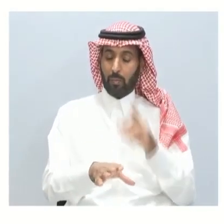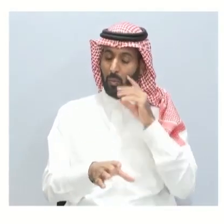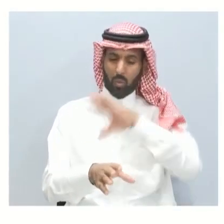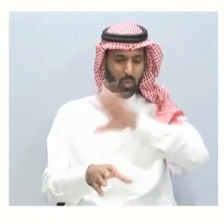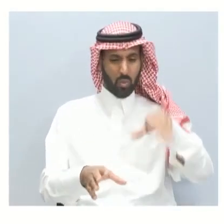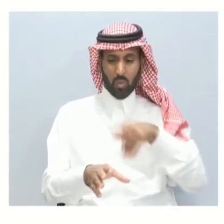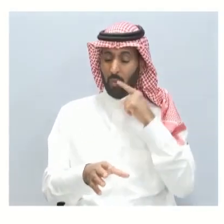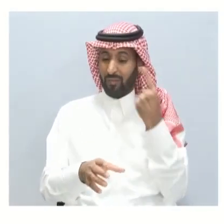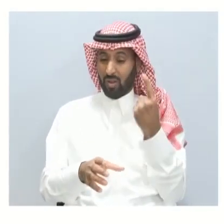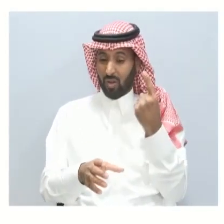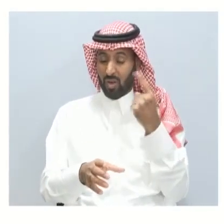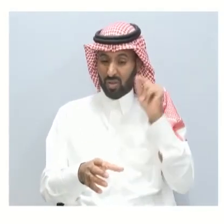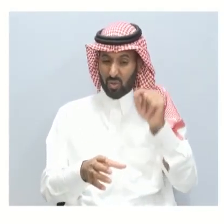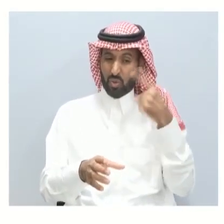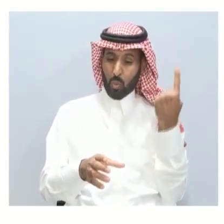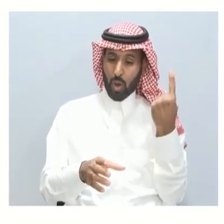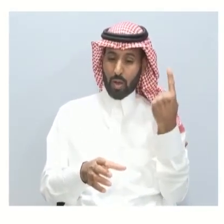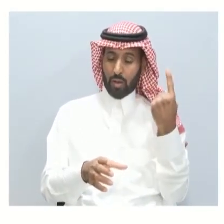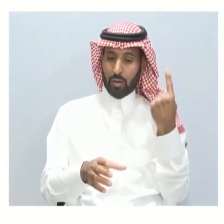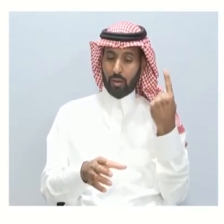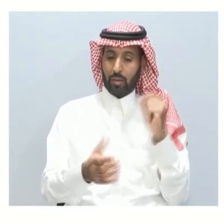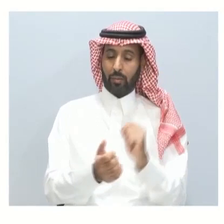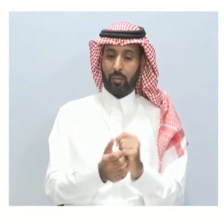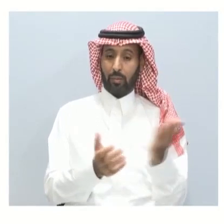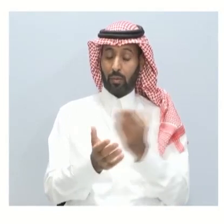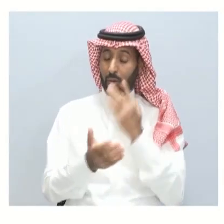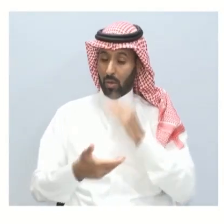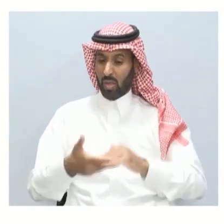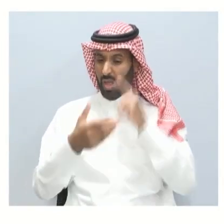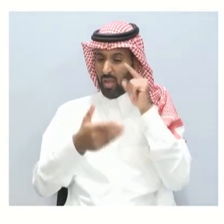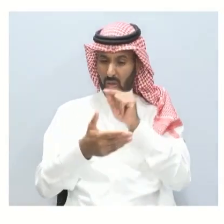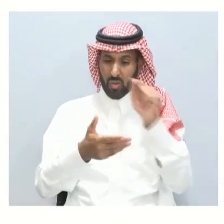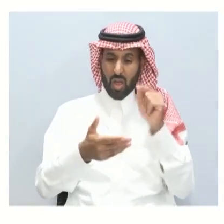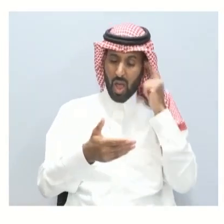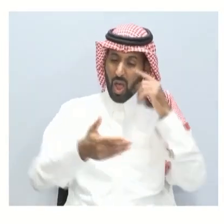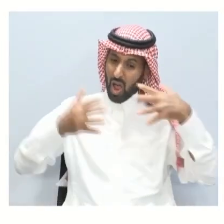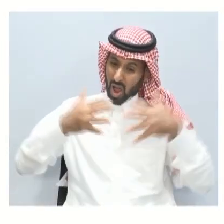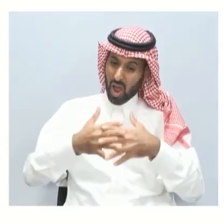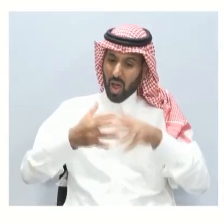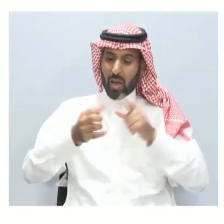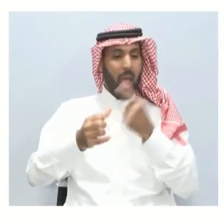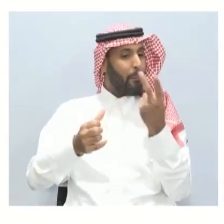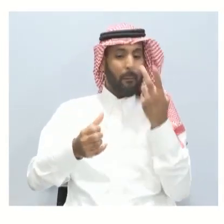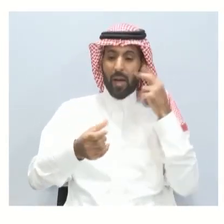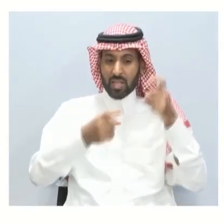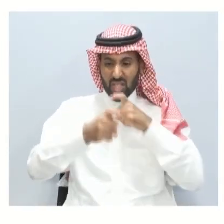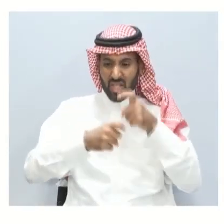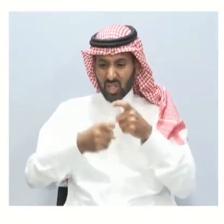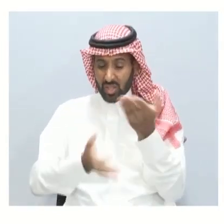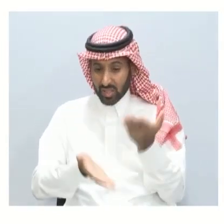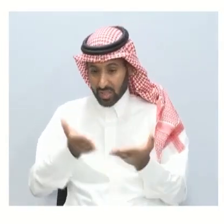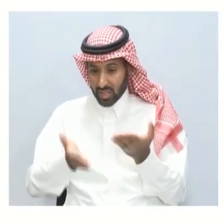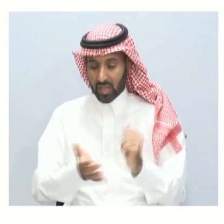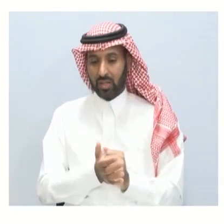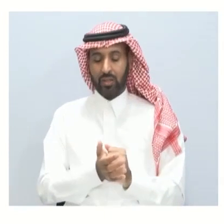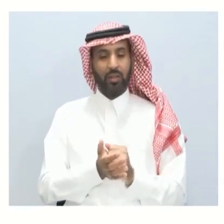جميعها مثلا في الاولى نقطه واحده يساعد التمثيل النقطي على الربط بين رقم المجموعه وهذا الالكترونات التكافؤ كيف